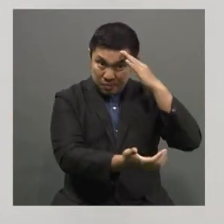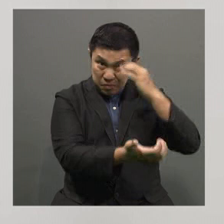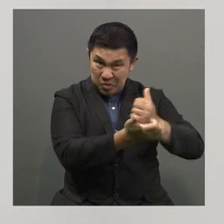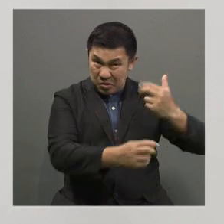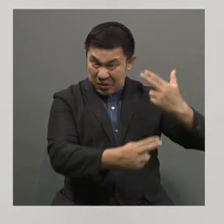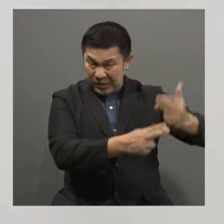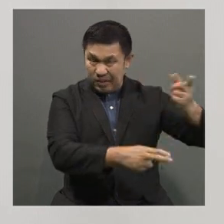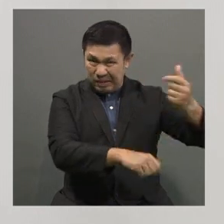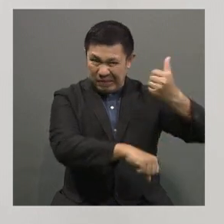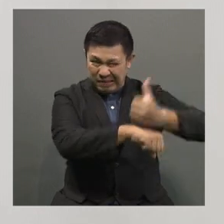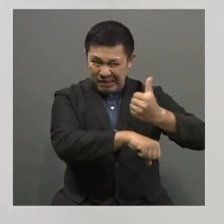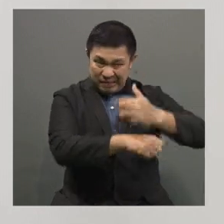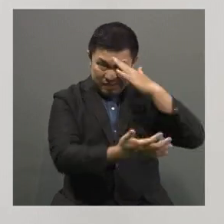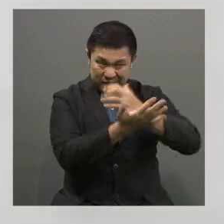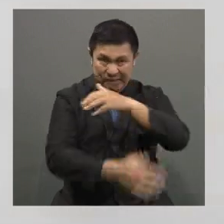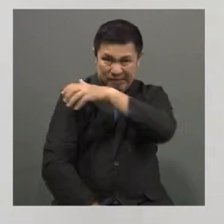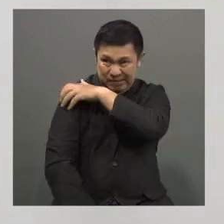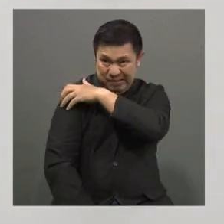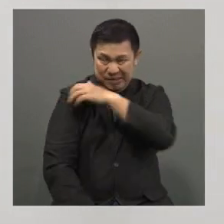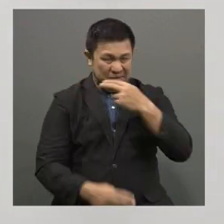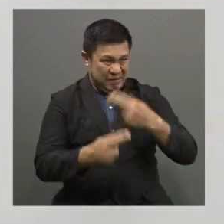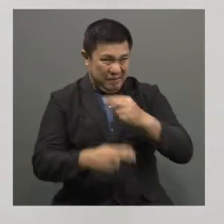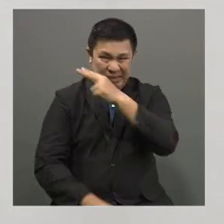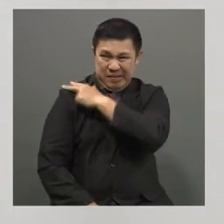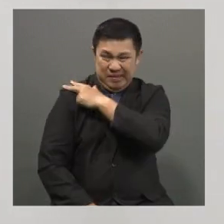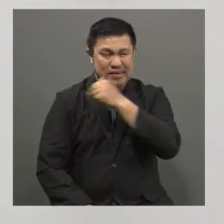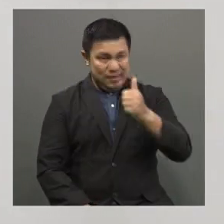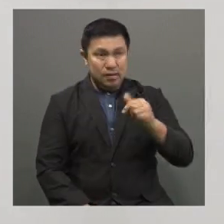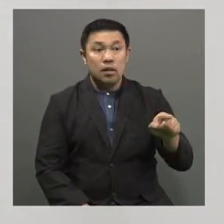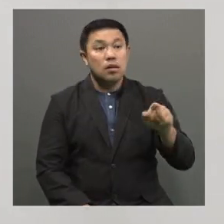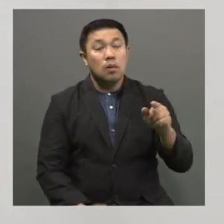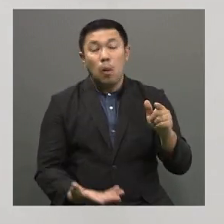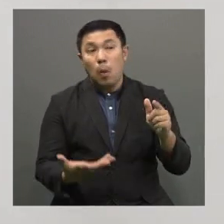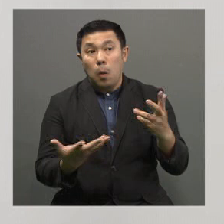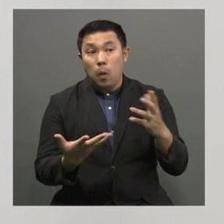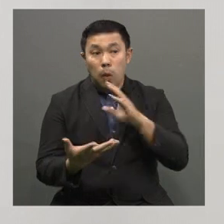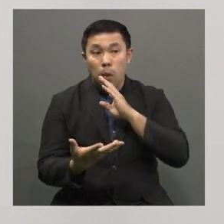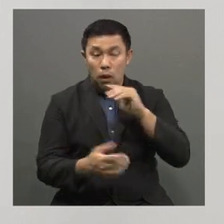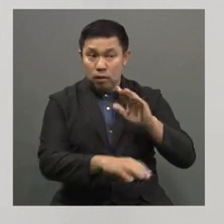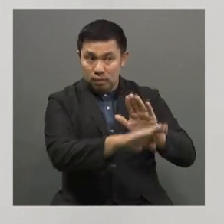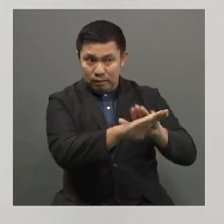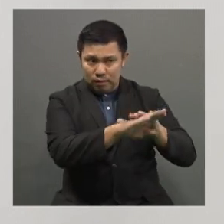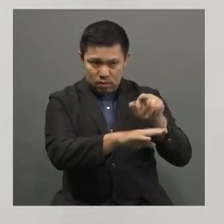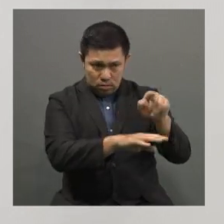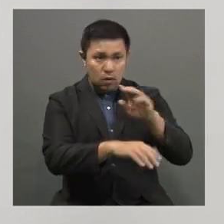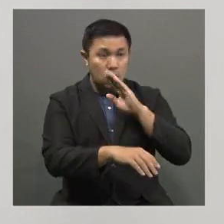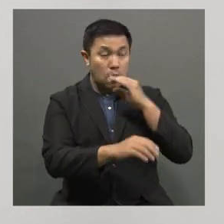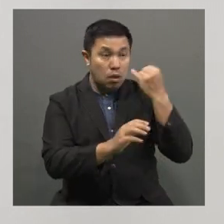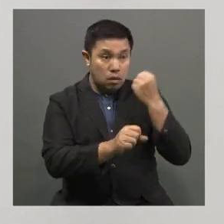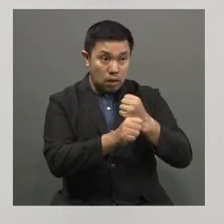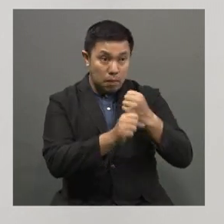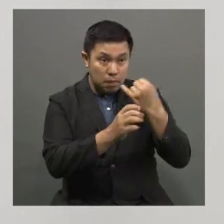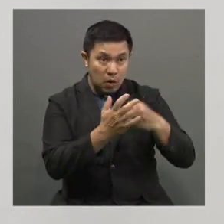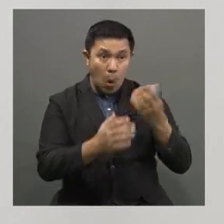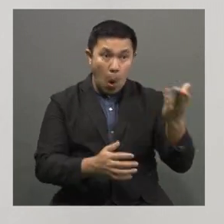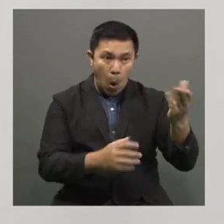เลยเพิ่มเติมแล้วบิ๊กโจ๊กเตือนนะครับวันเนี้คือท่านท่านบอกเลยว่าผมเตือนนะว่าการทำคดีโดยมิชอบเนี่ยตั้งแต่ขอ